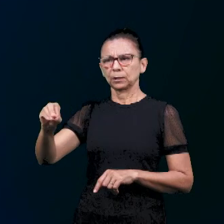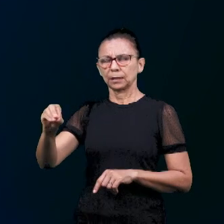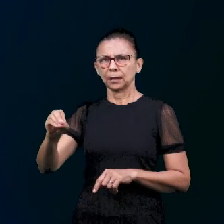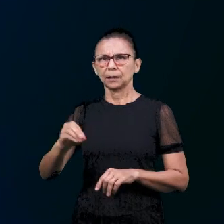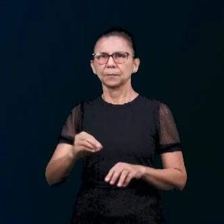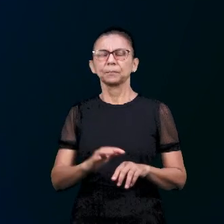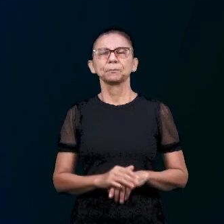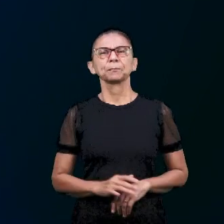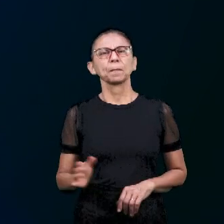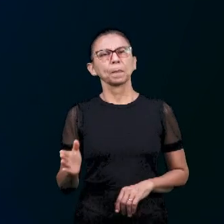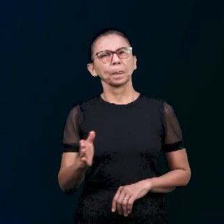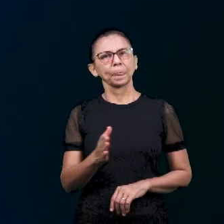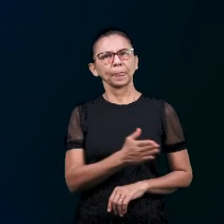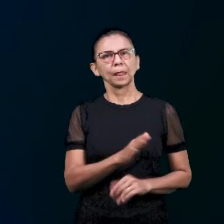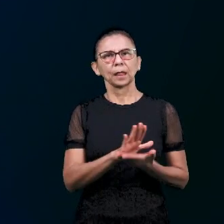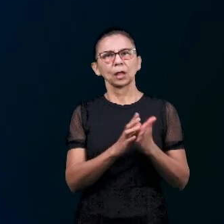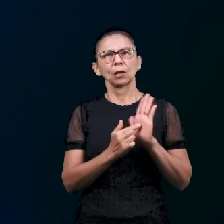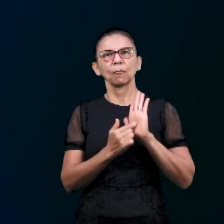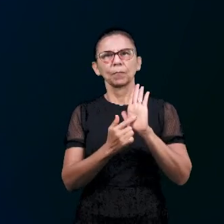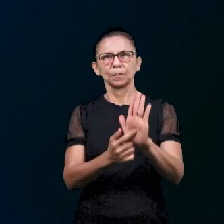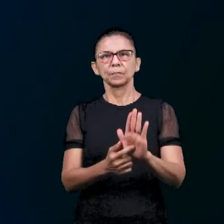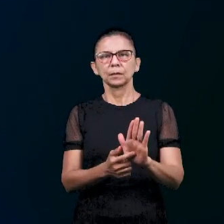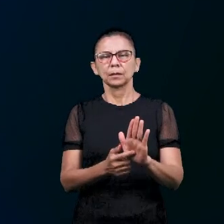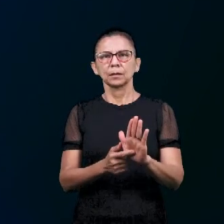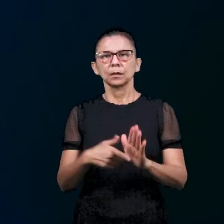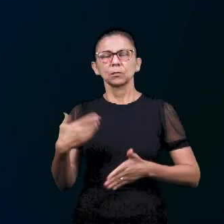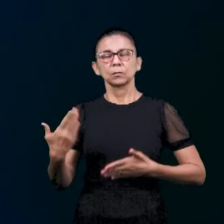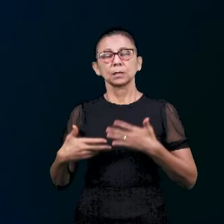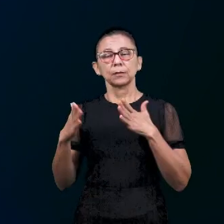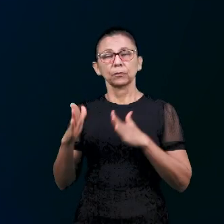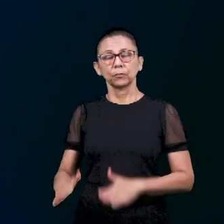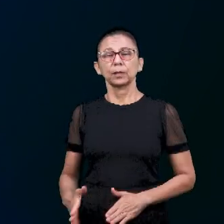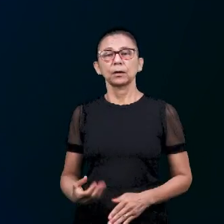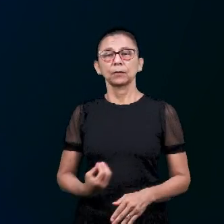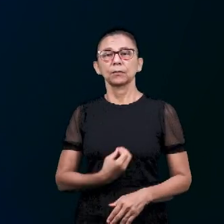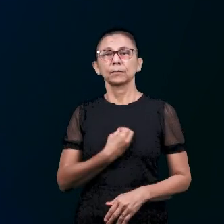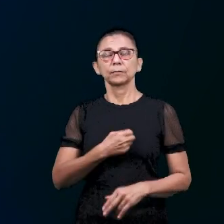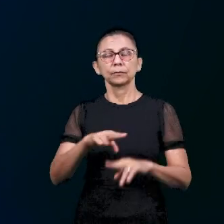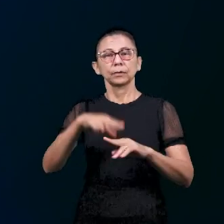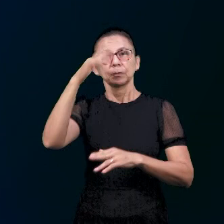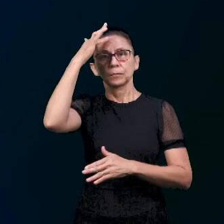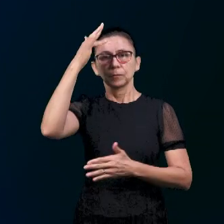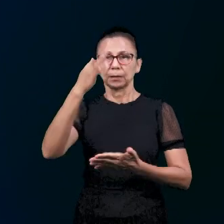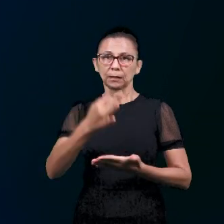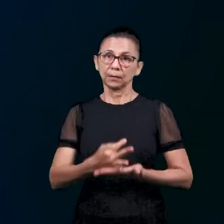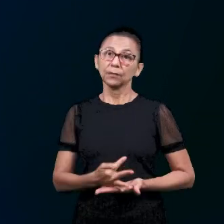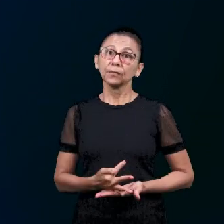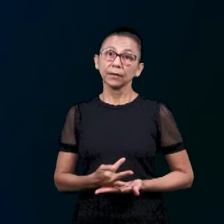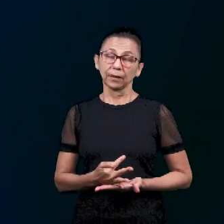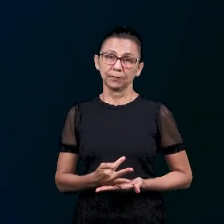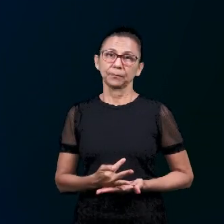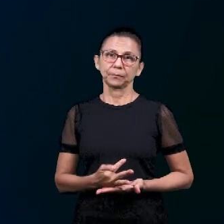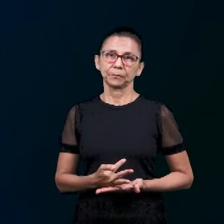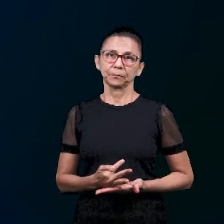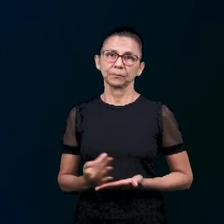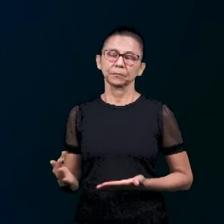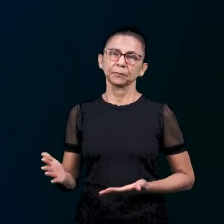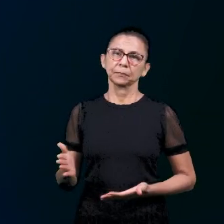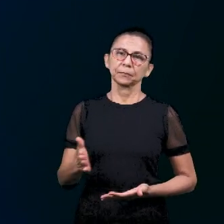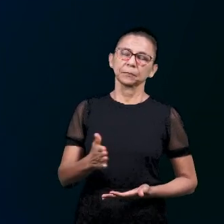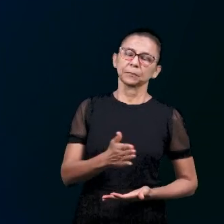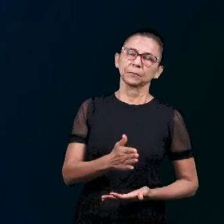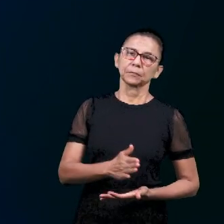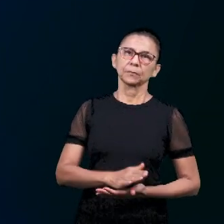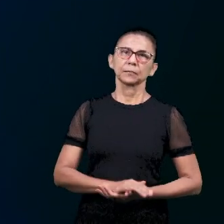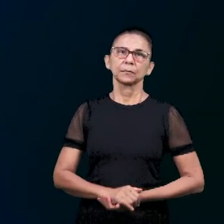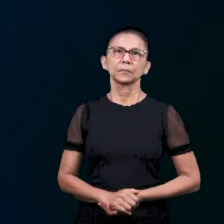en arrière, mon âme n'a pas plaisir en lui. C'est-à-dire, il s'est apostaté de la foi. Cela ne plaît pas au Seigneur. Un exemple de cela est vu